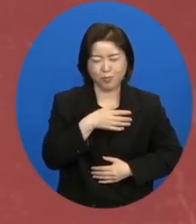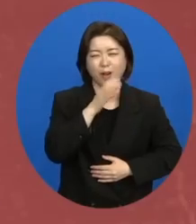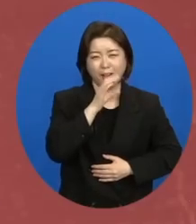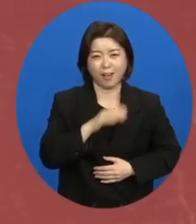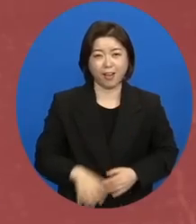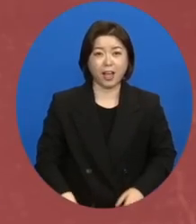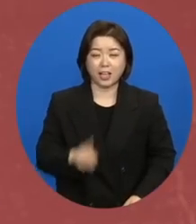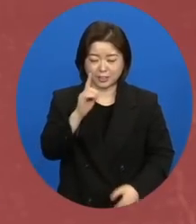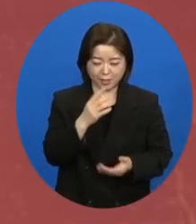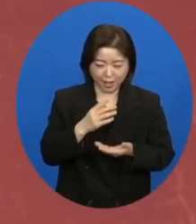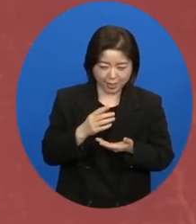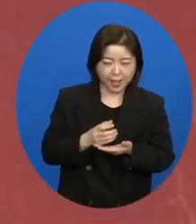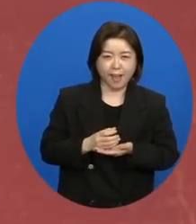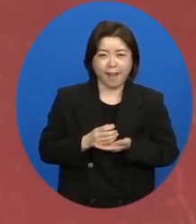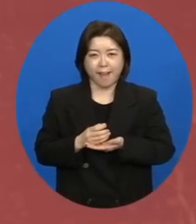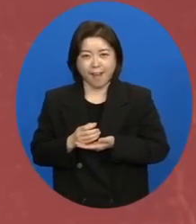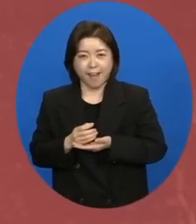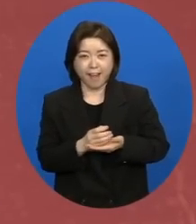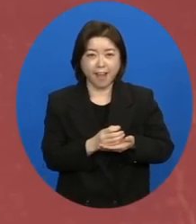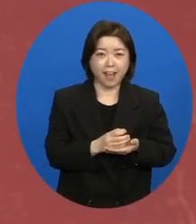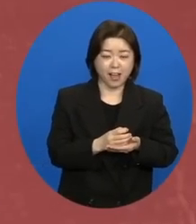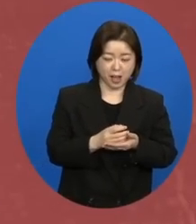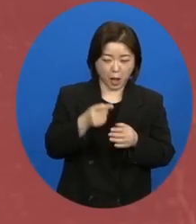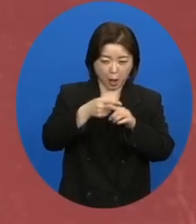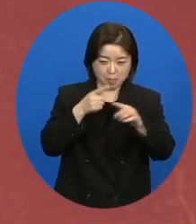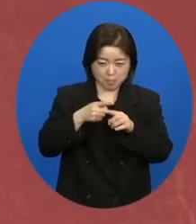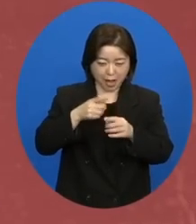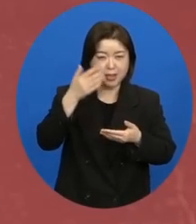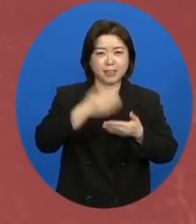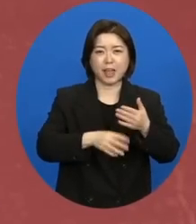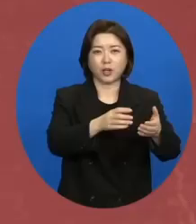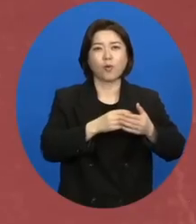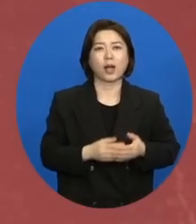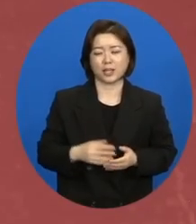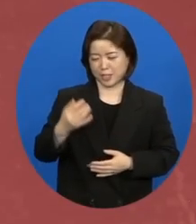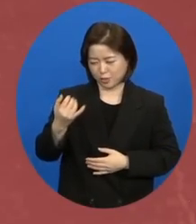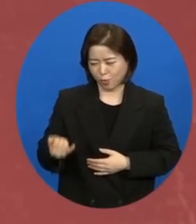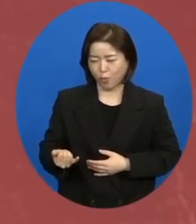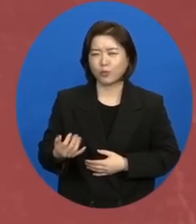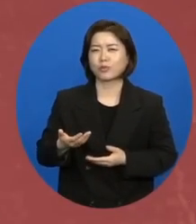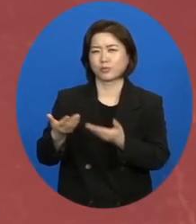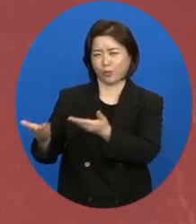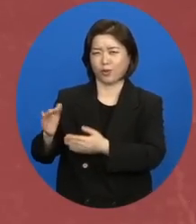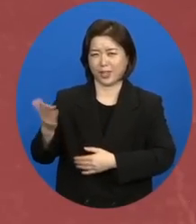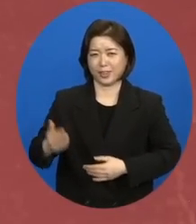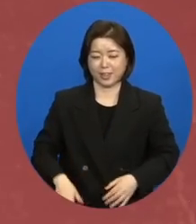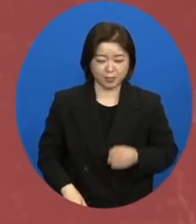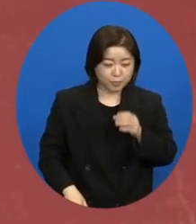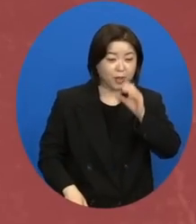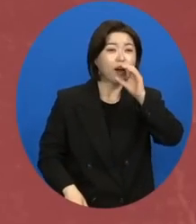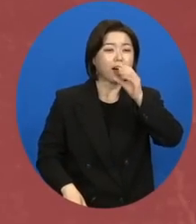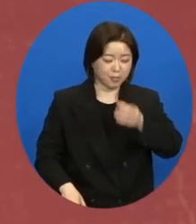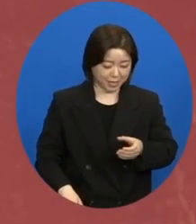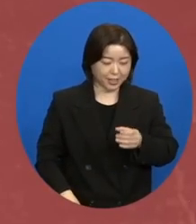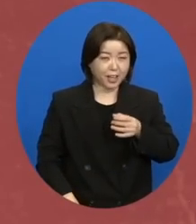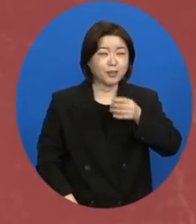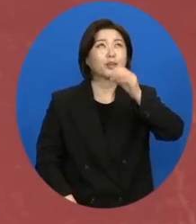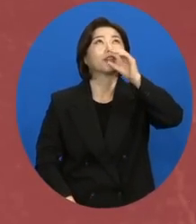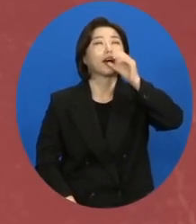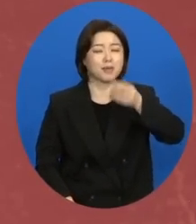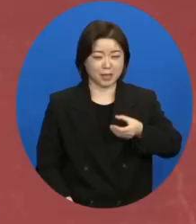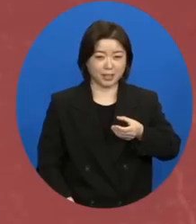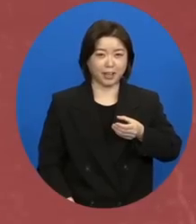그 하나 가지고 가서 반은 남겨와야 돼요. 여동생 줘야 되니까. 그래서 넣었다가 뺐다가